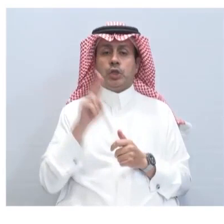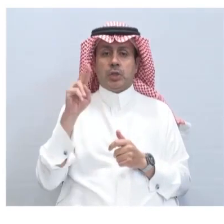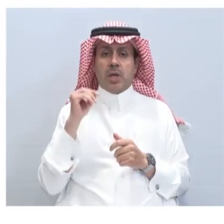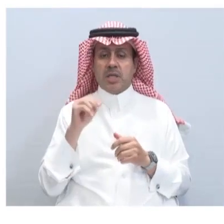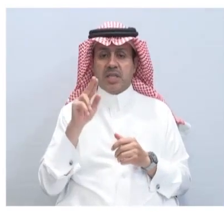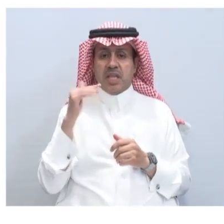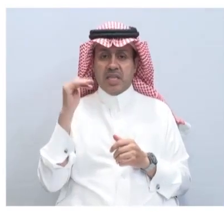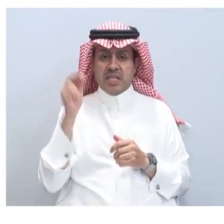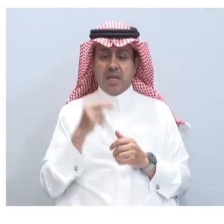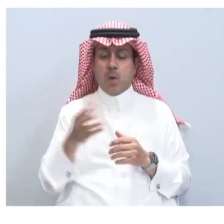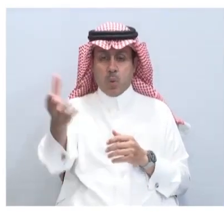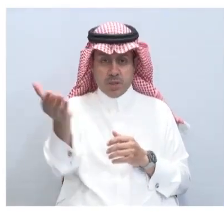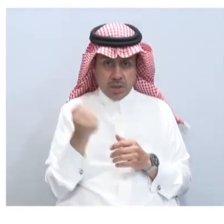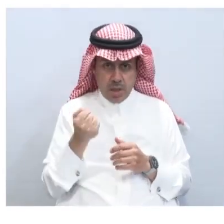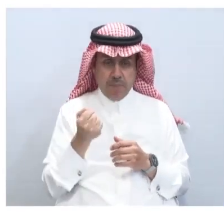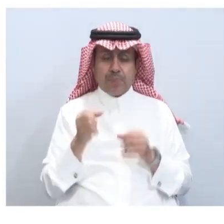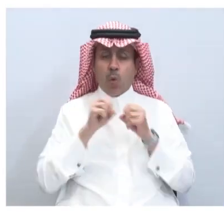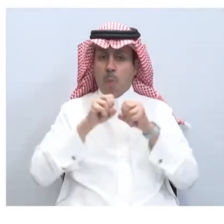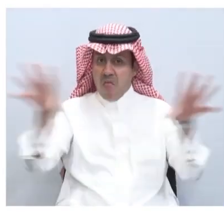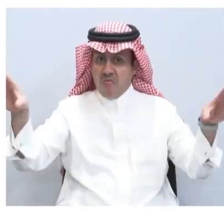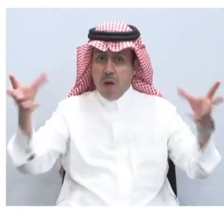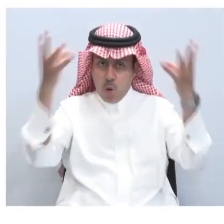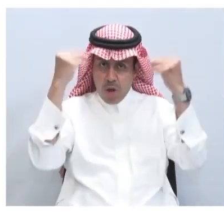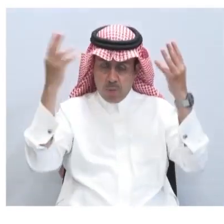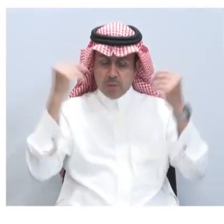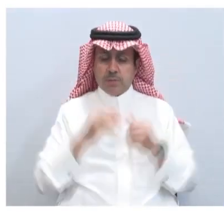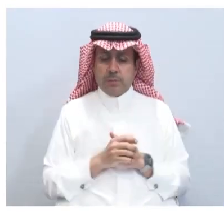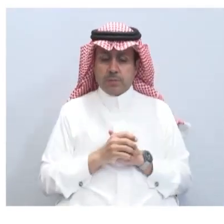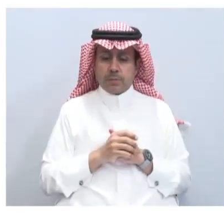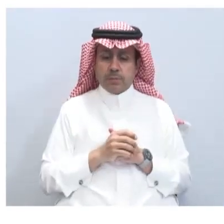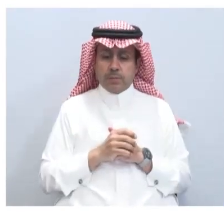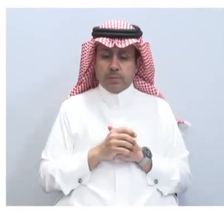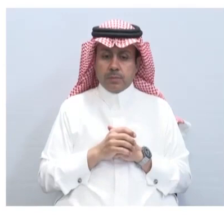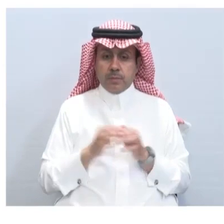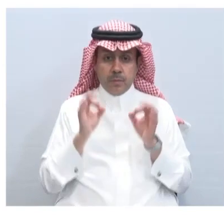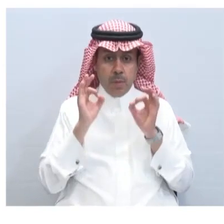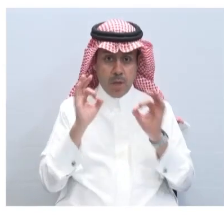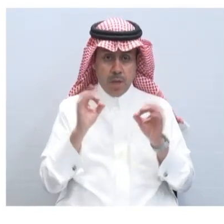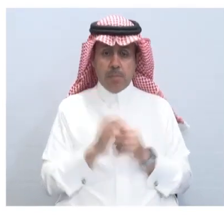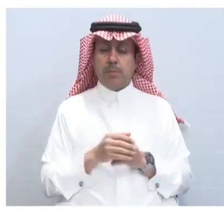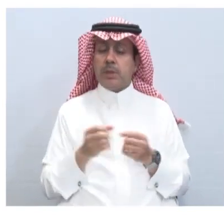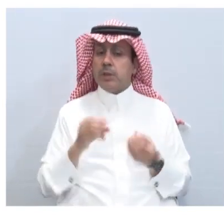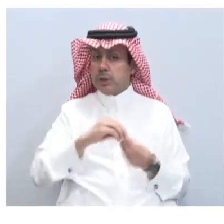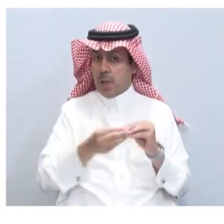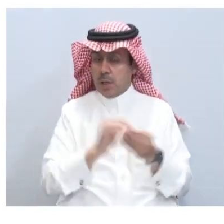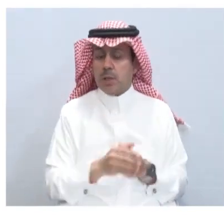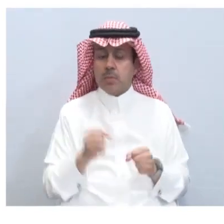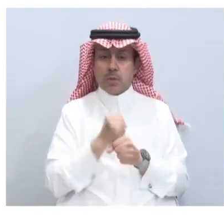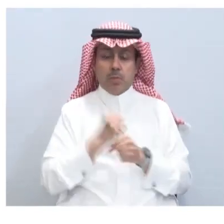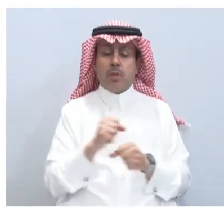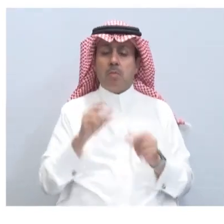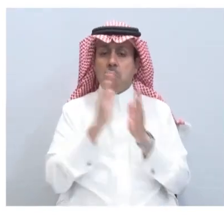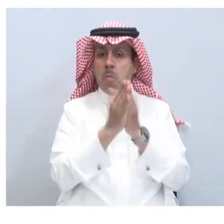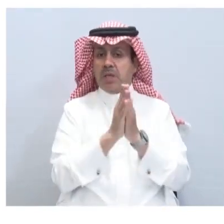وتخزين واسترجاع وبث المعلومات ايضا ذكرنا ان هنالك من اهم التقنيات المستخدمه في المكتبات